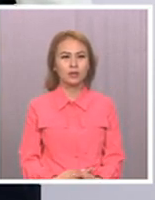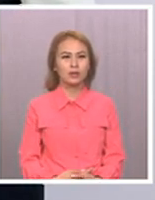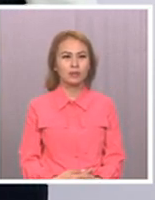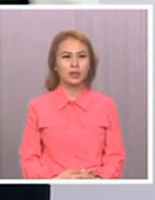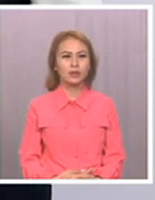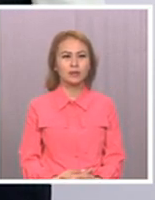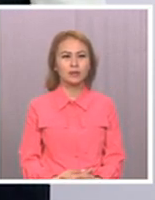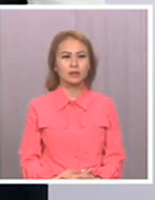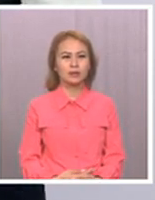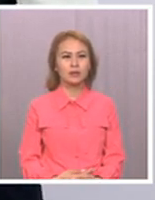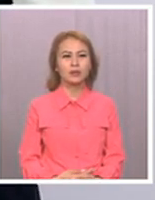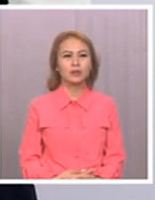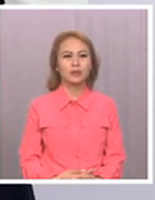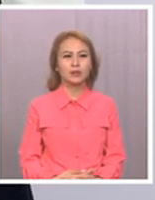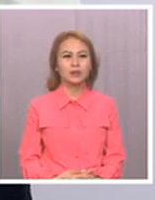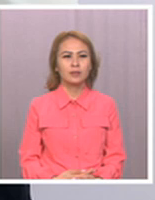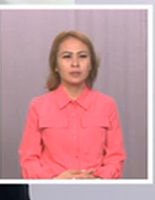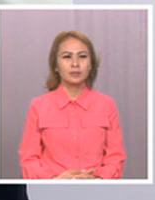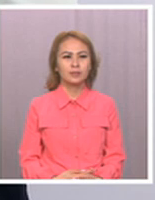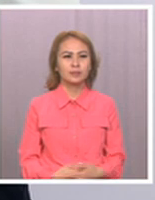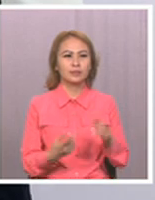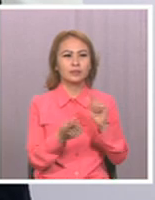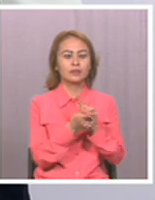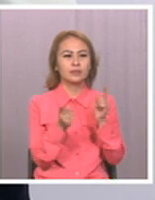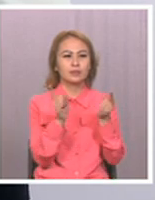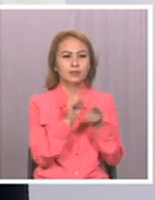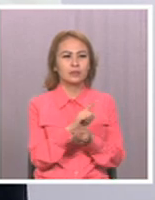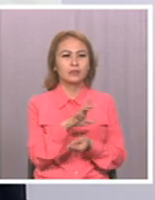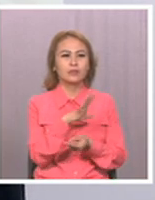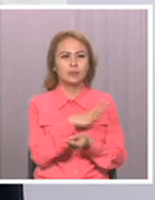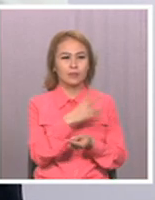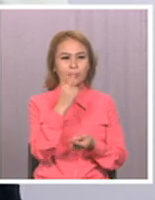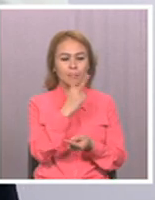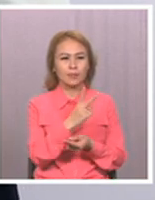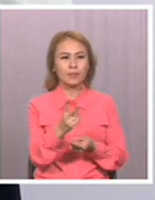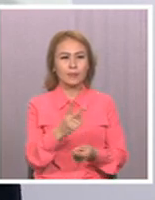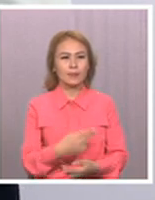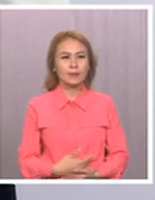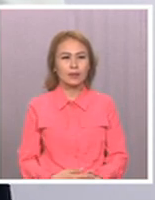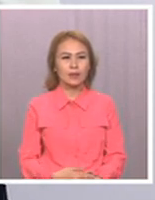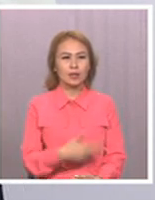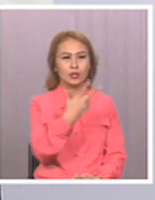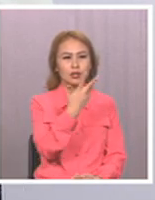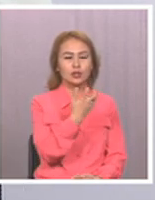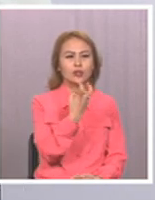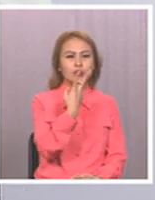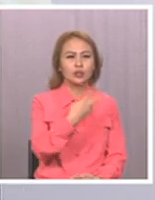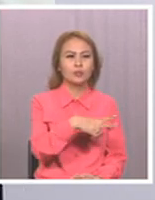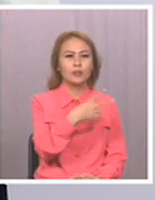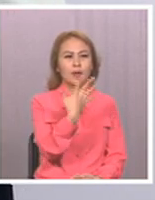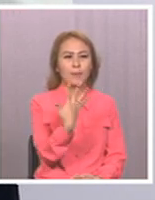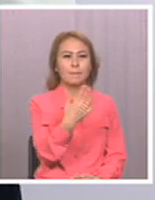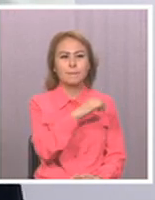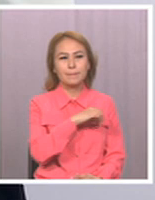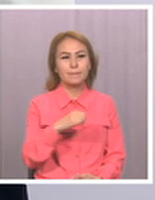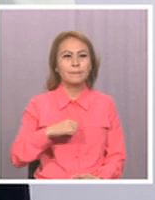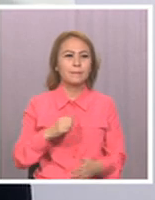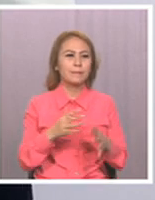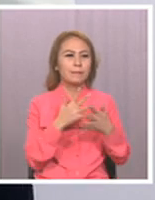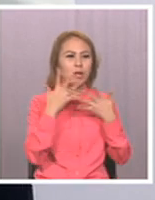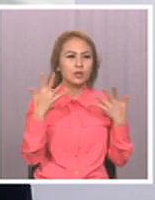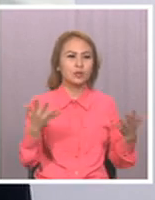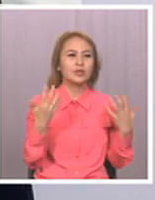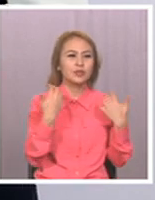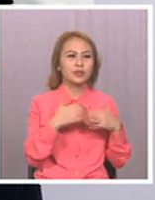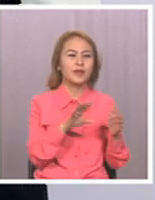Енді келесі өзгеріс құлашын табуымыз керек. Ол үшін біз қатардағы ең үлкен санын анықтаймыз. Ол